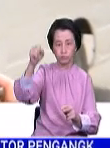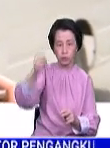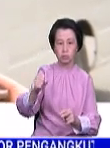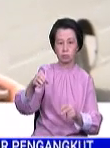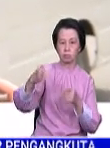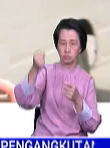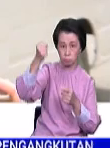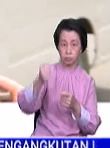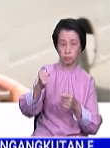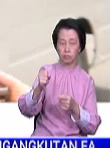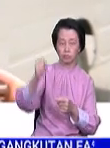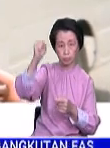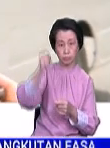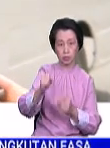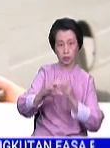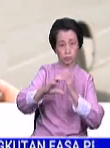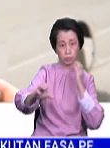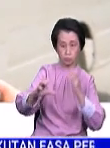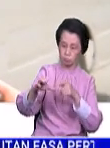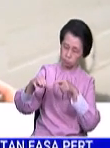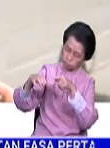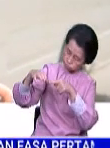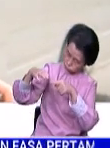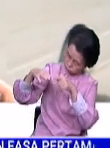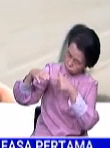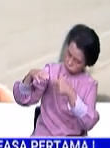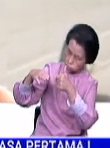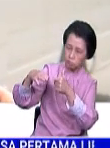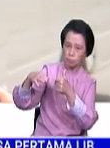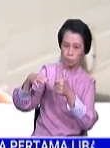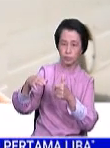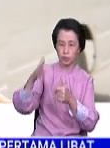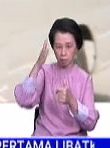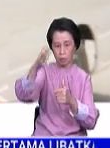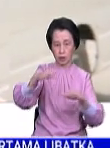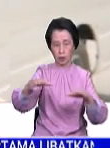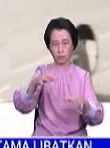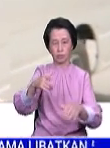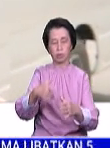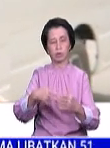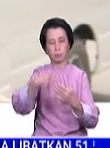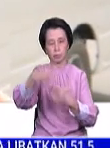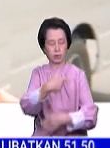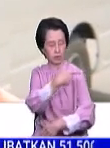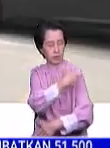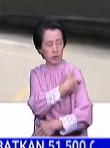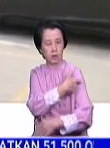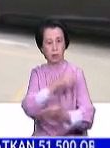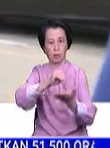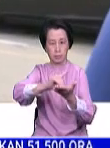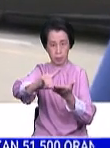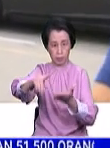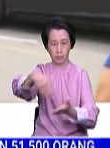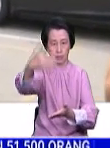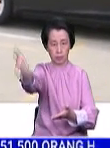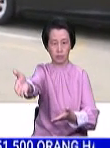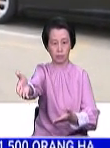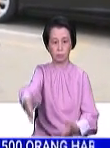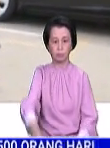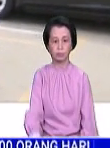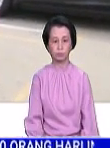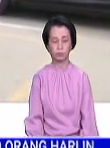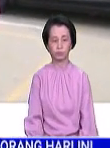ini, dan selepas perbincangan insyaAllah kita mungkin melaksanakan program ini pada minggu hadapan.